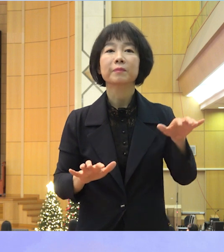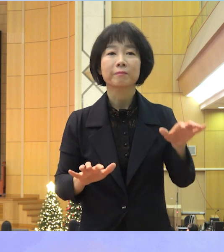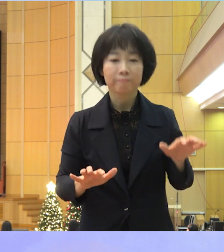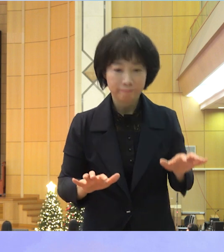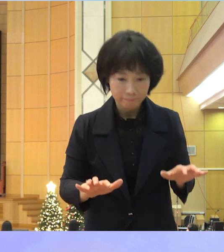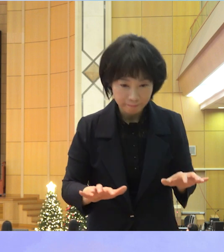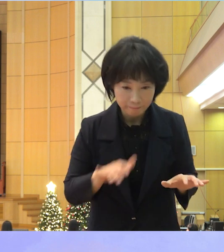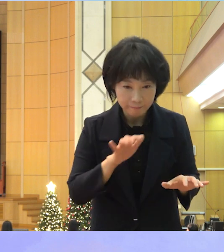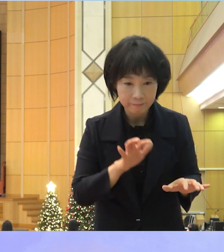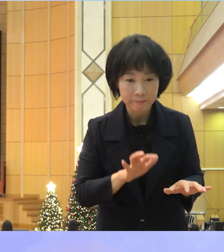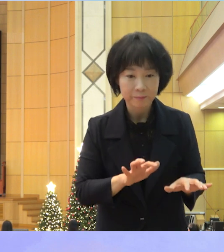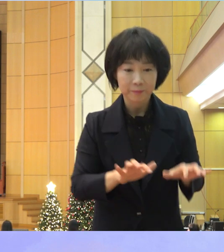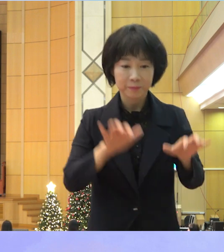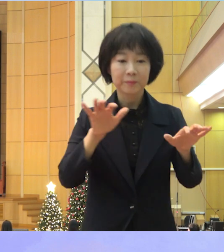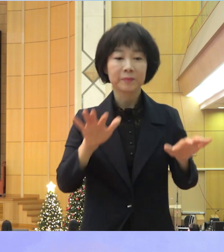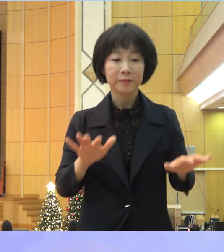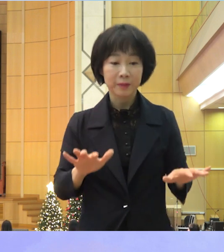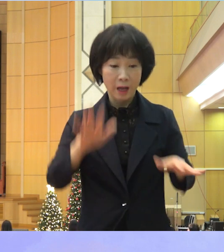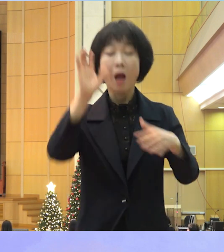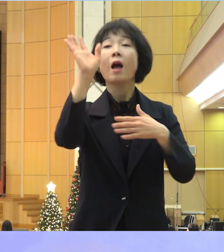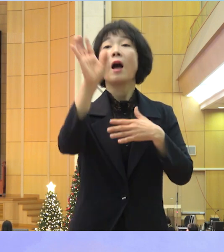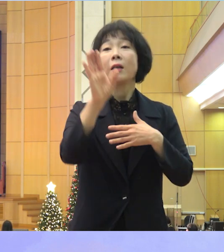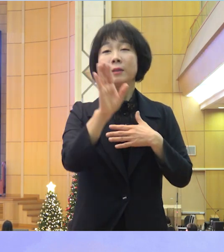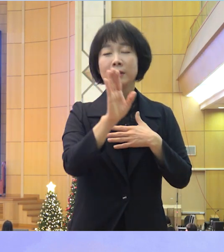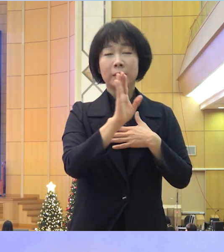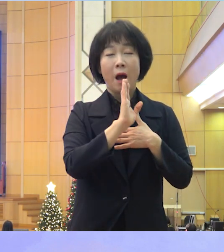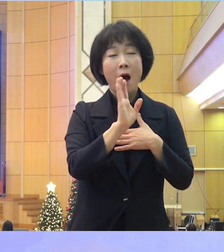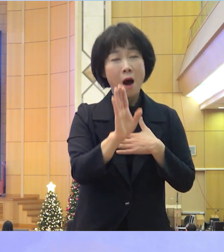찬양합니다. 참 아름다워라.